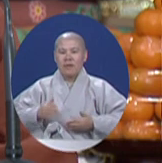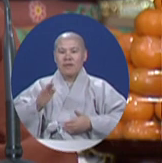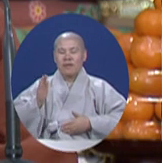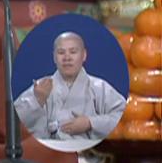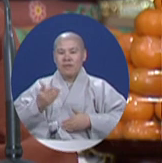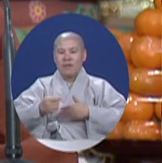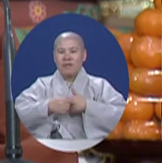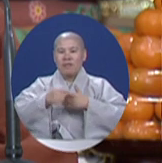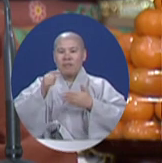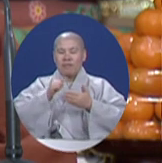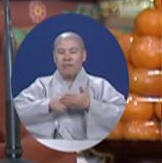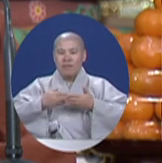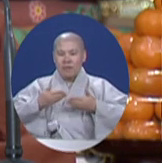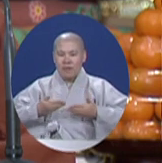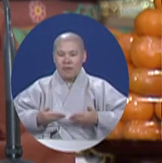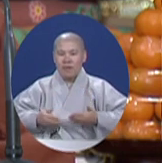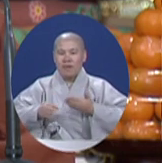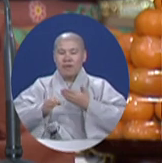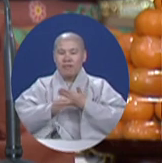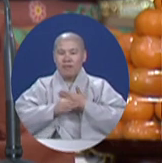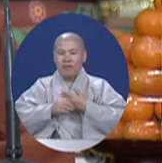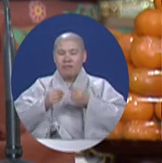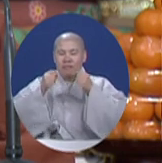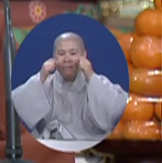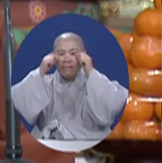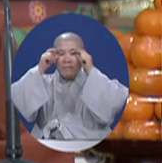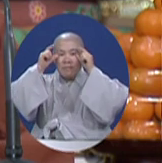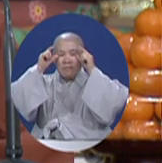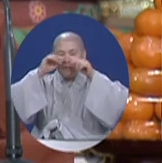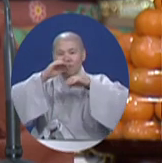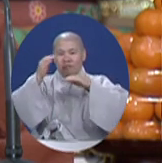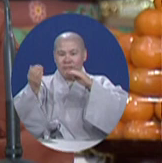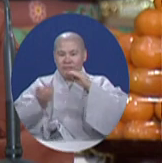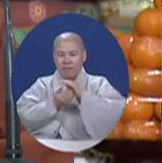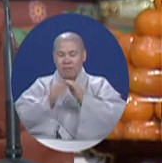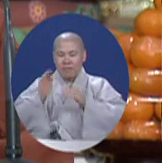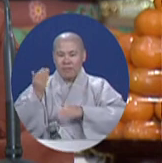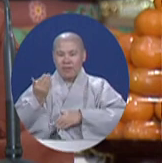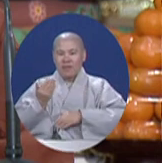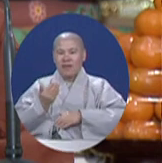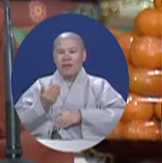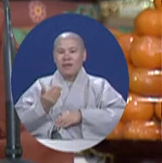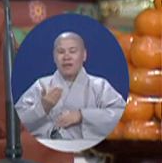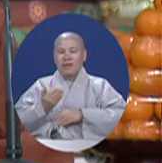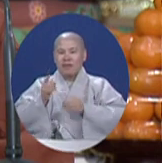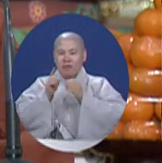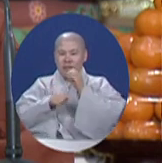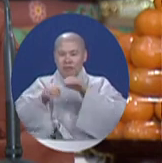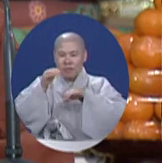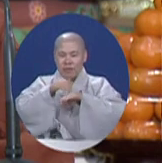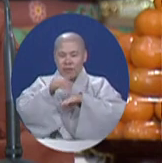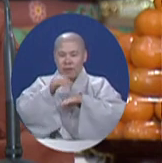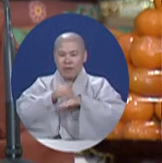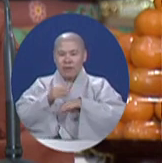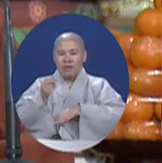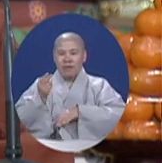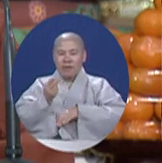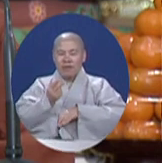그래서 마음 하나 쉬면 해탈합니다. 그러면 그런 그 수행이라든지